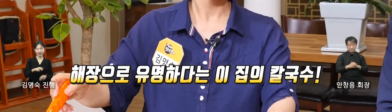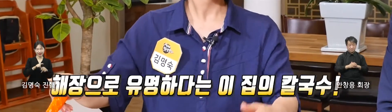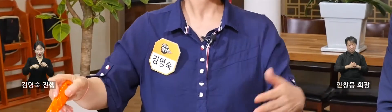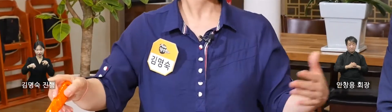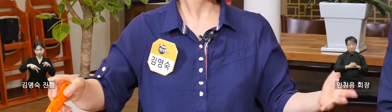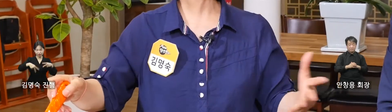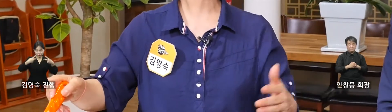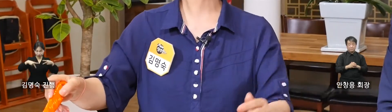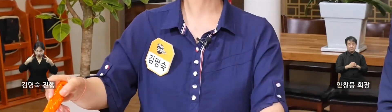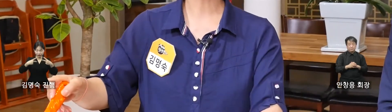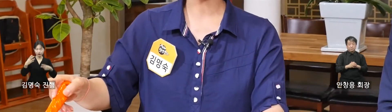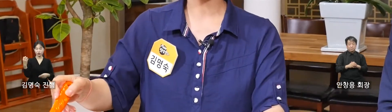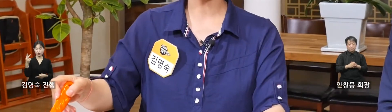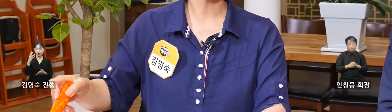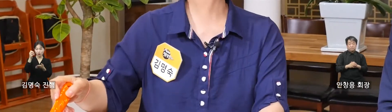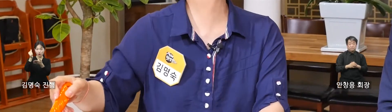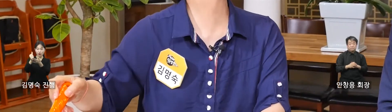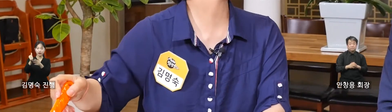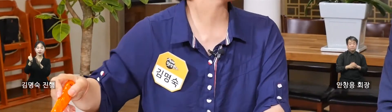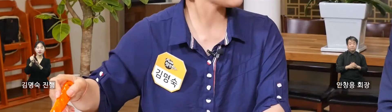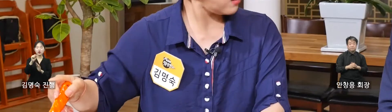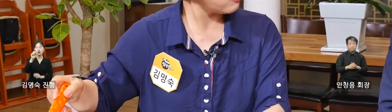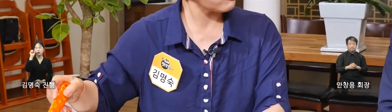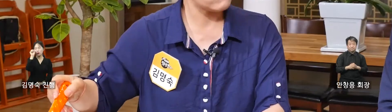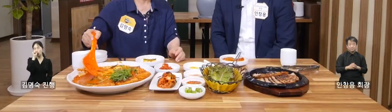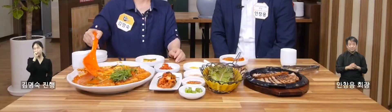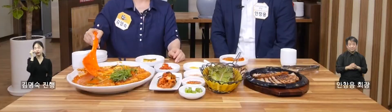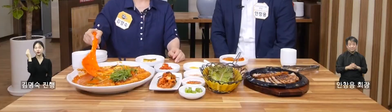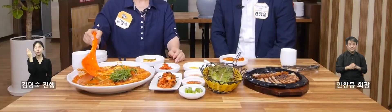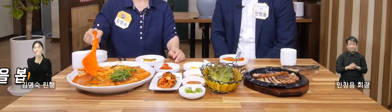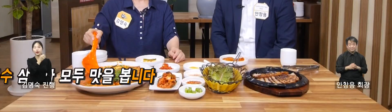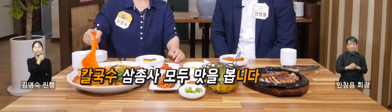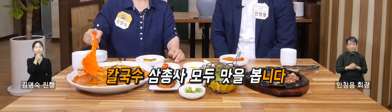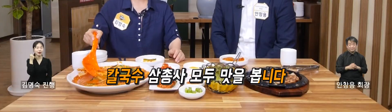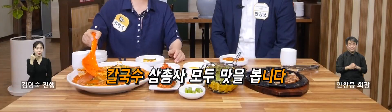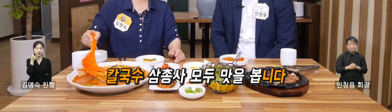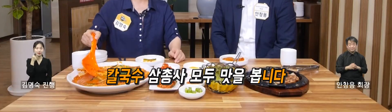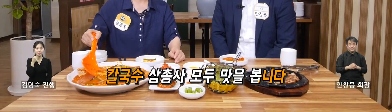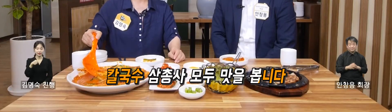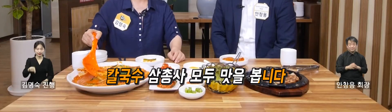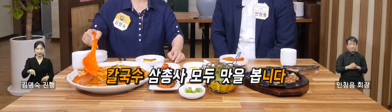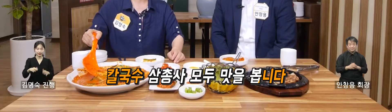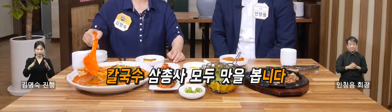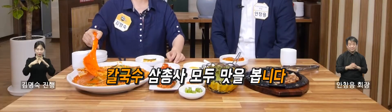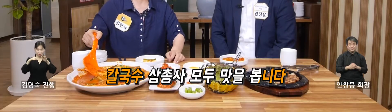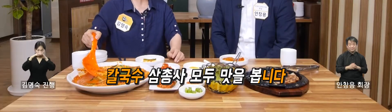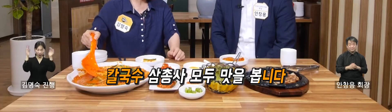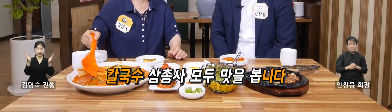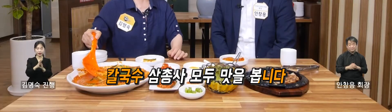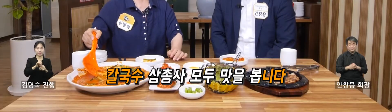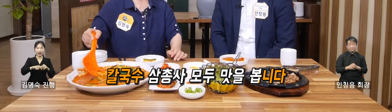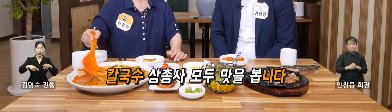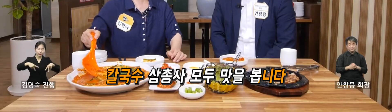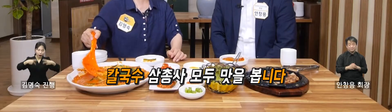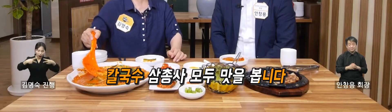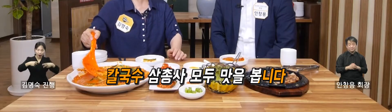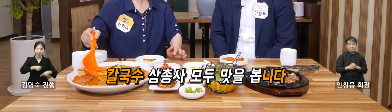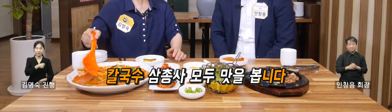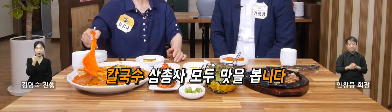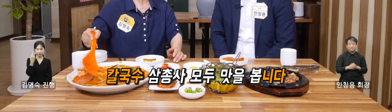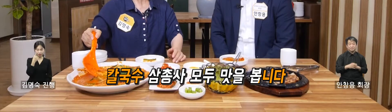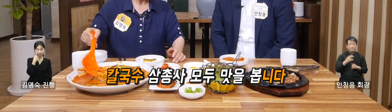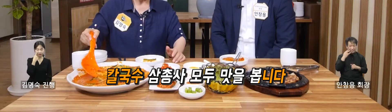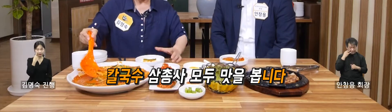칼국수와 네. 또 우리 회장님이 좋아하시는 순한맛 칼국수 이 집의 모든 칼국수를 오늘 또 맛보고 가도록